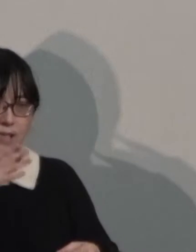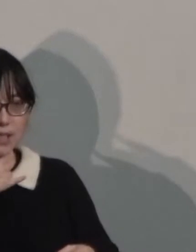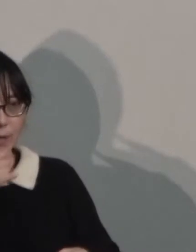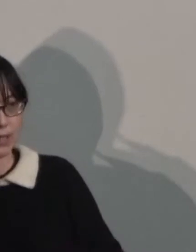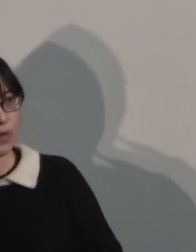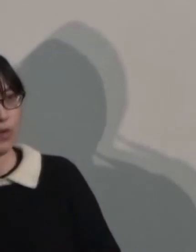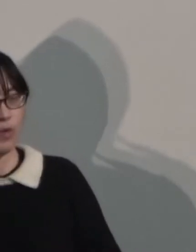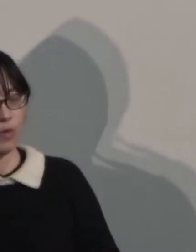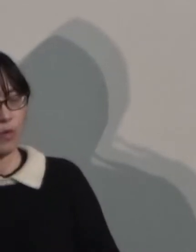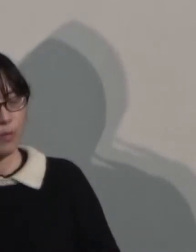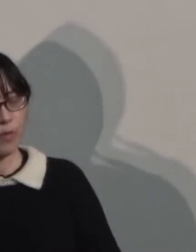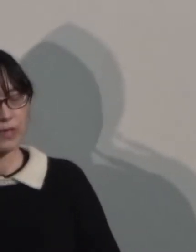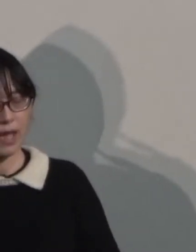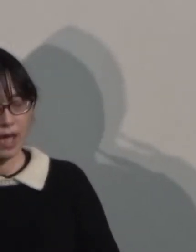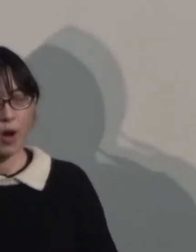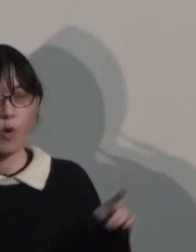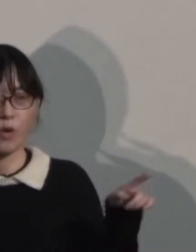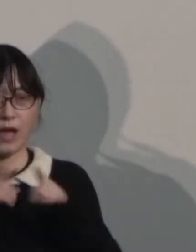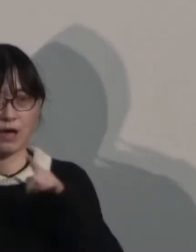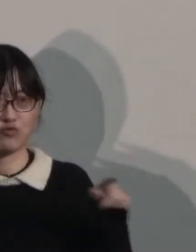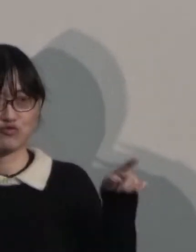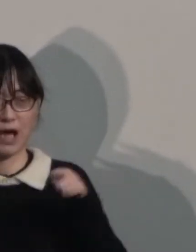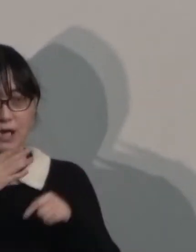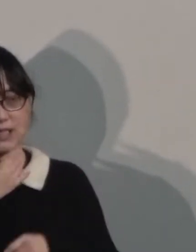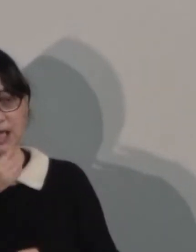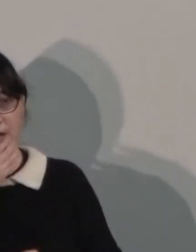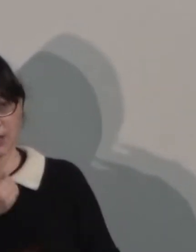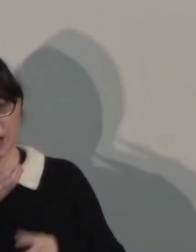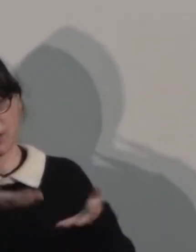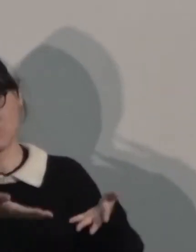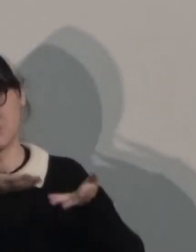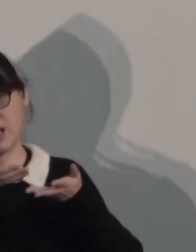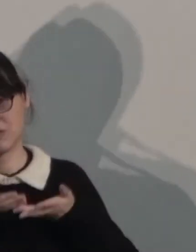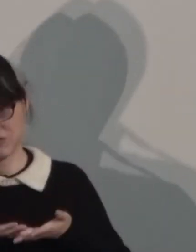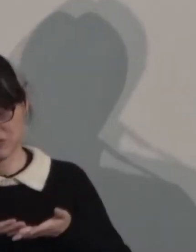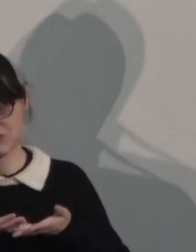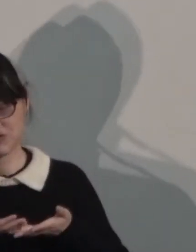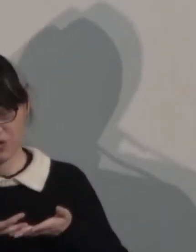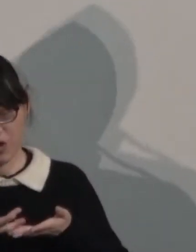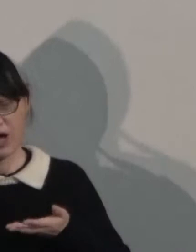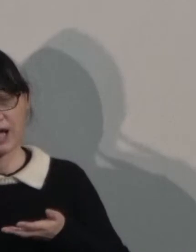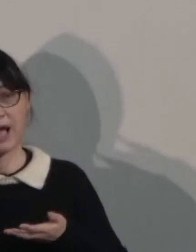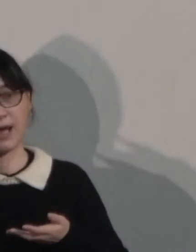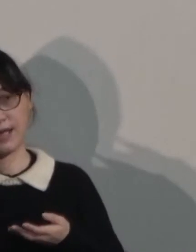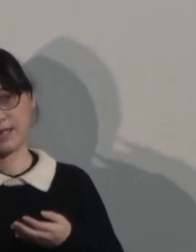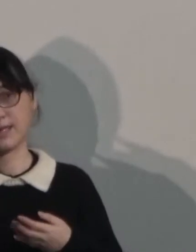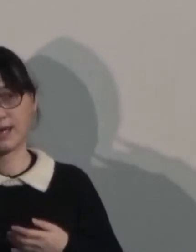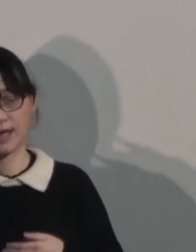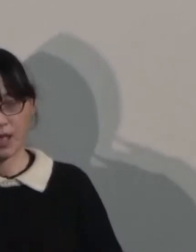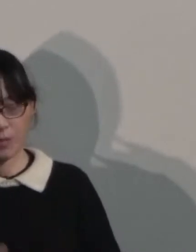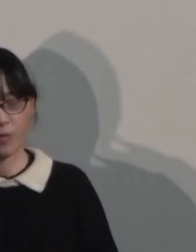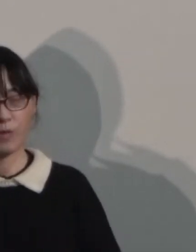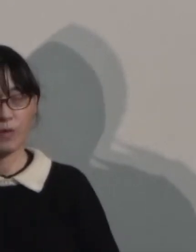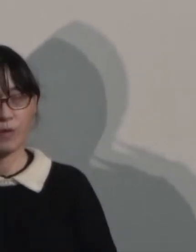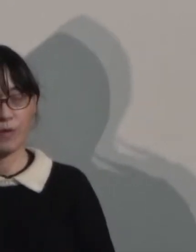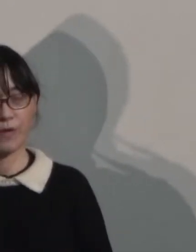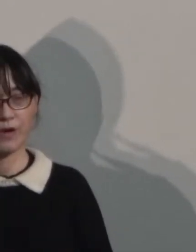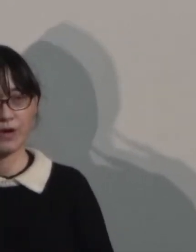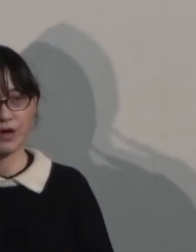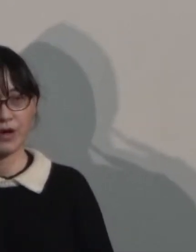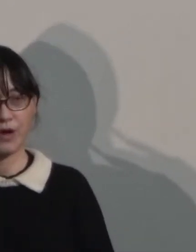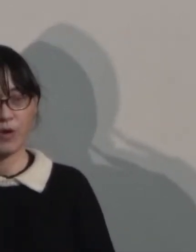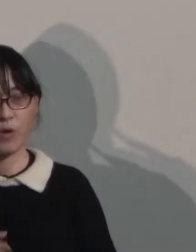え、音楽が幸せをくれると考えていたのだが、それは違